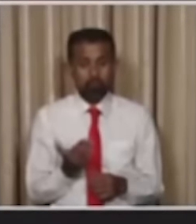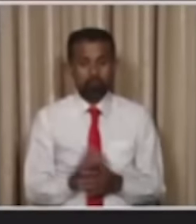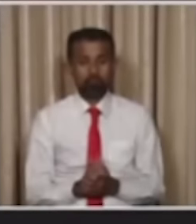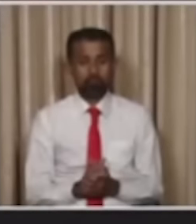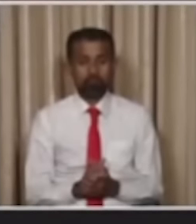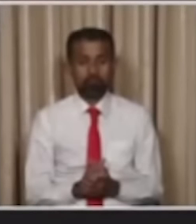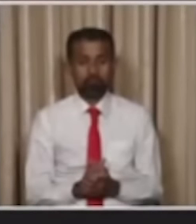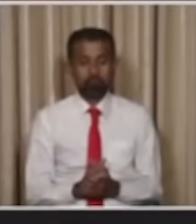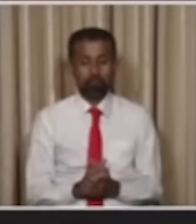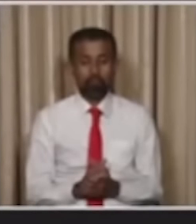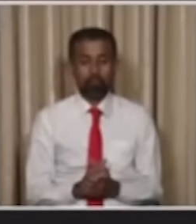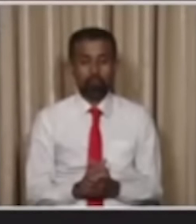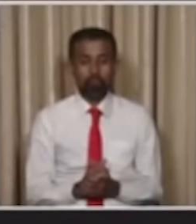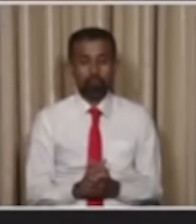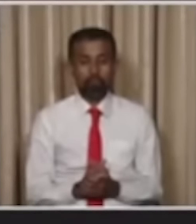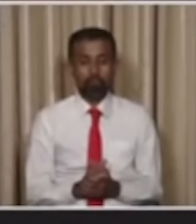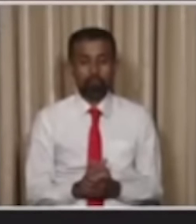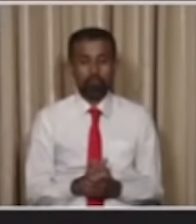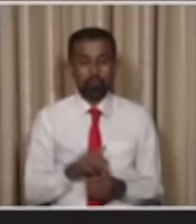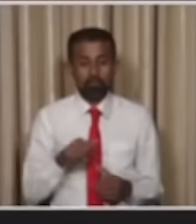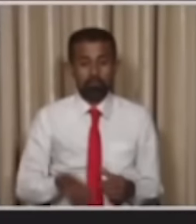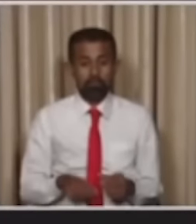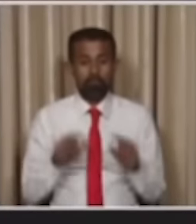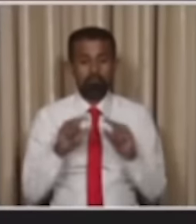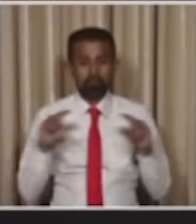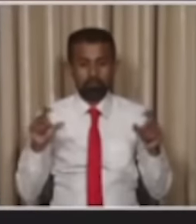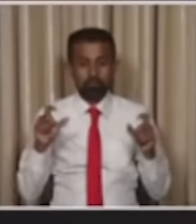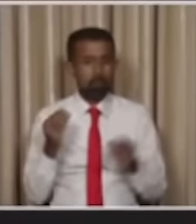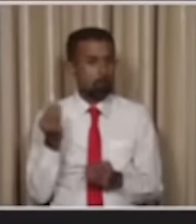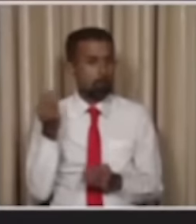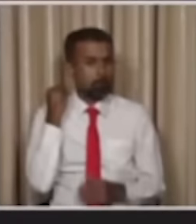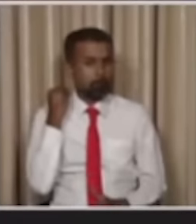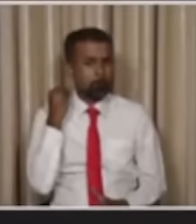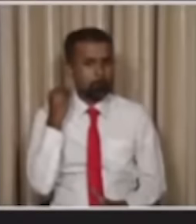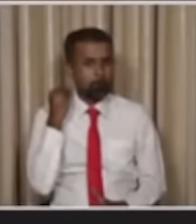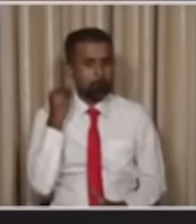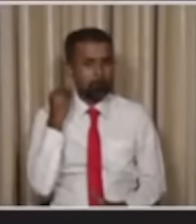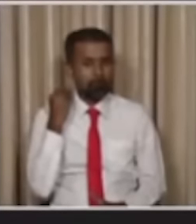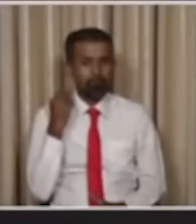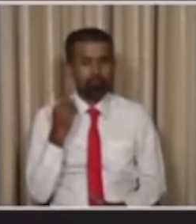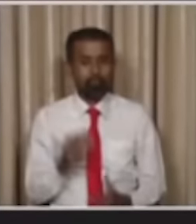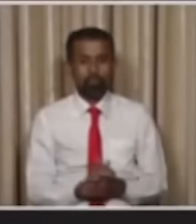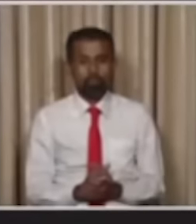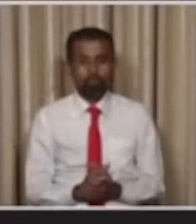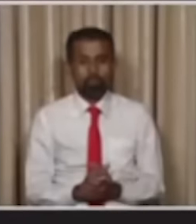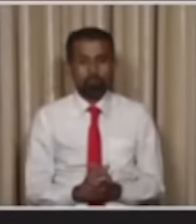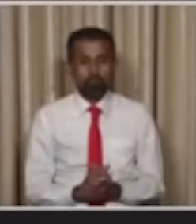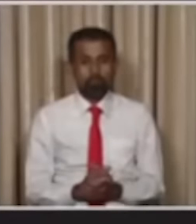මම එන්නේ අද මාතෘකාව ළඟට මේ හරහා. මේ ළඟදී දවසක මේ